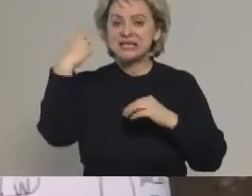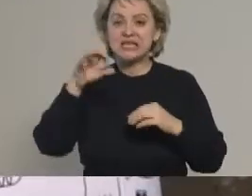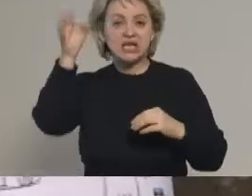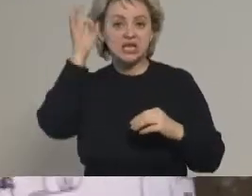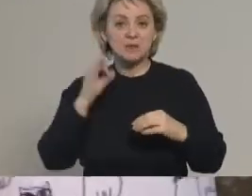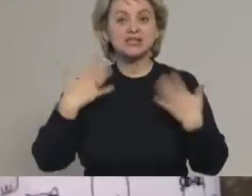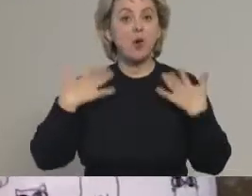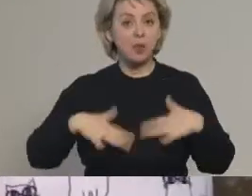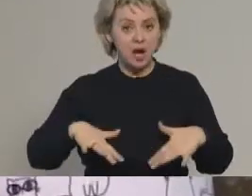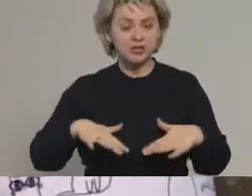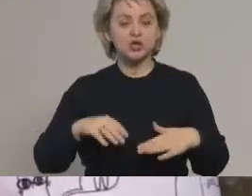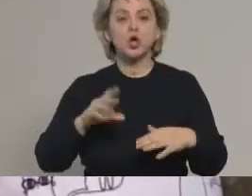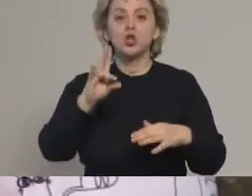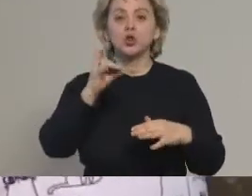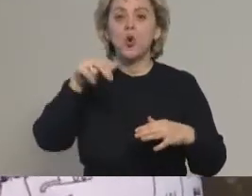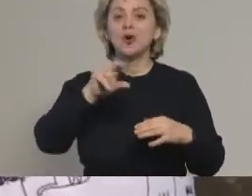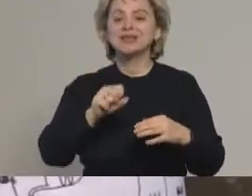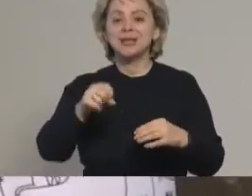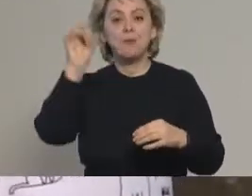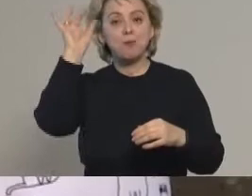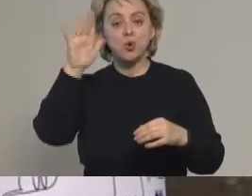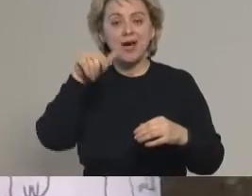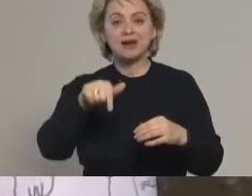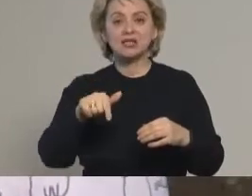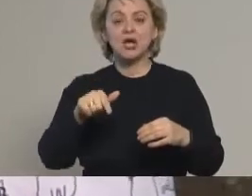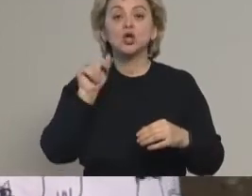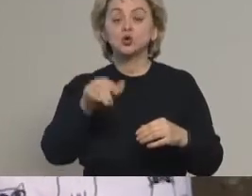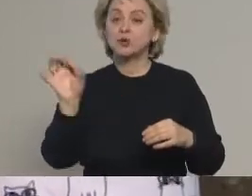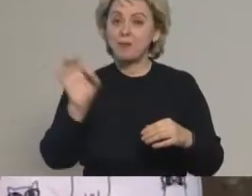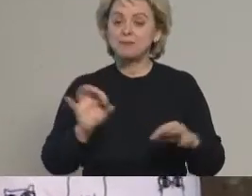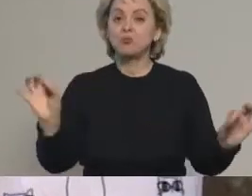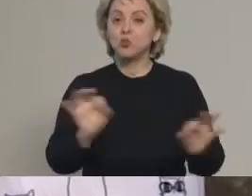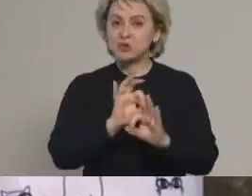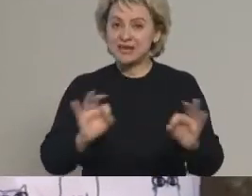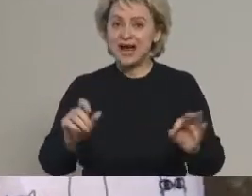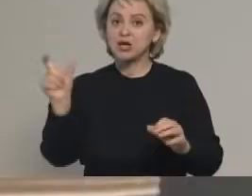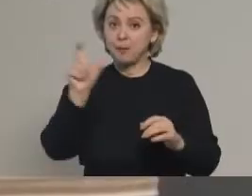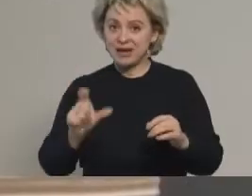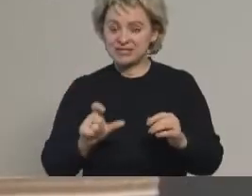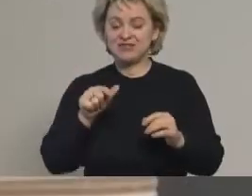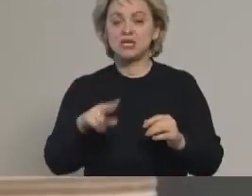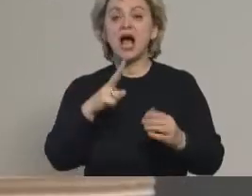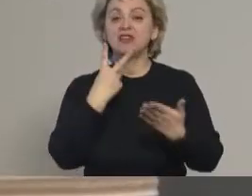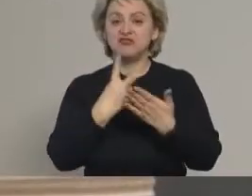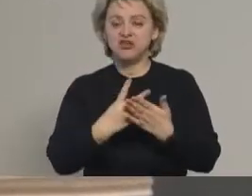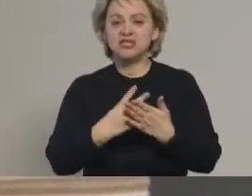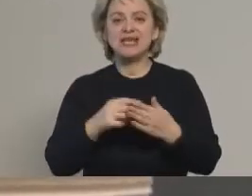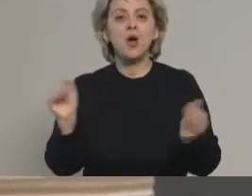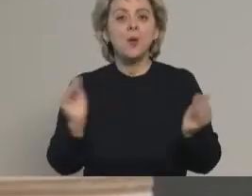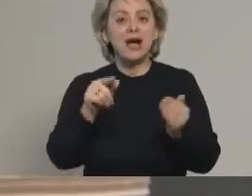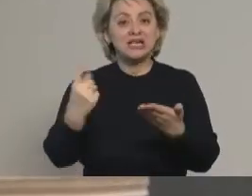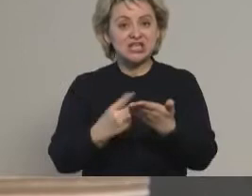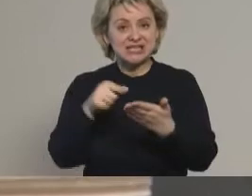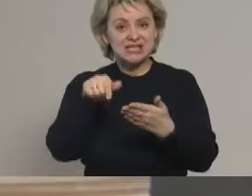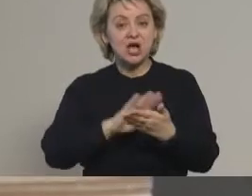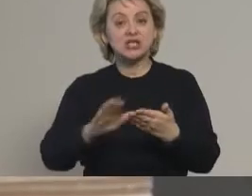немецкого платья, ноты популярных на тот момент музыкальных произведений. Как видим, миниатюрные издания